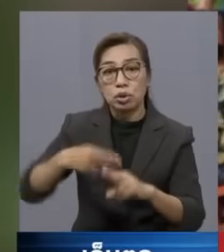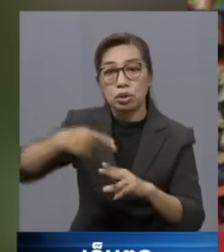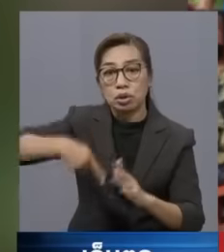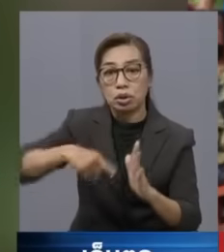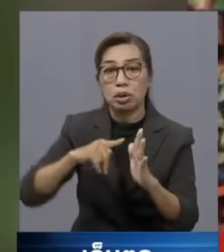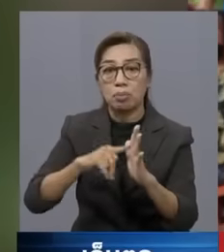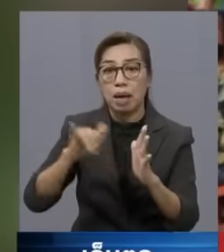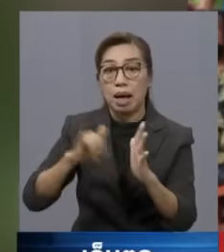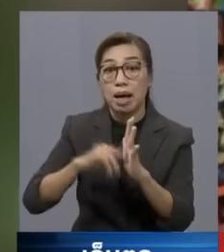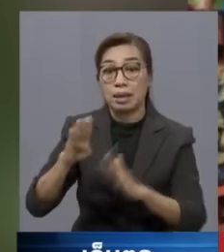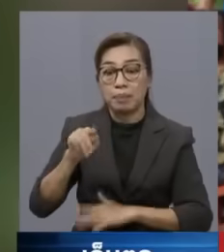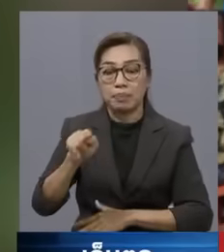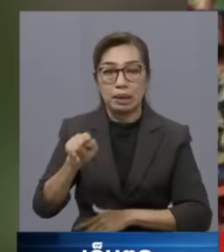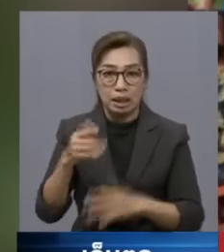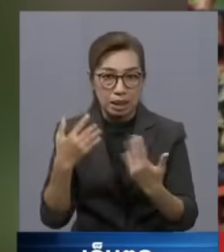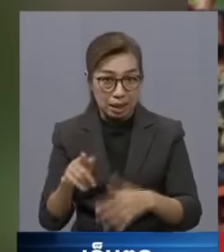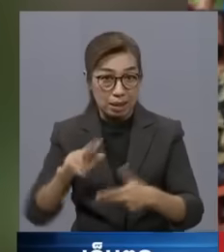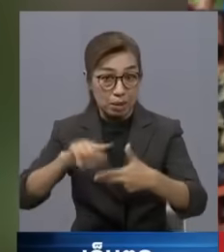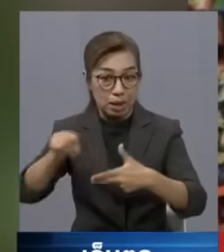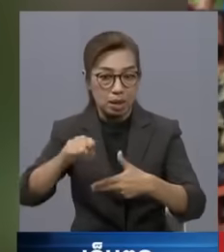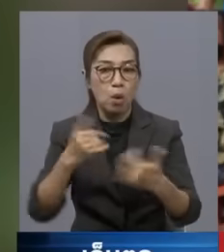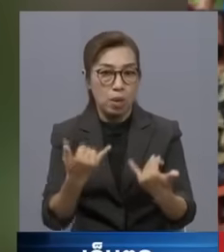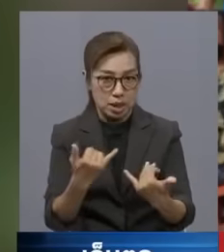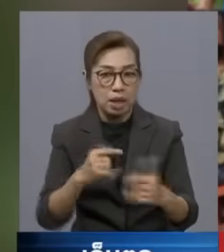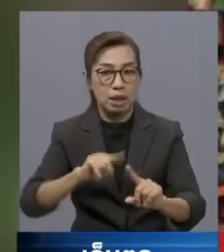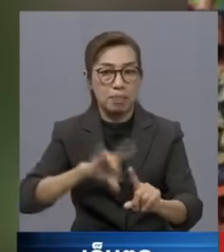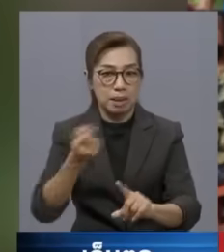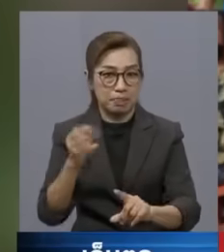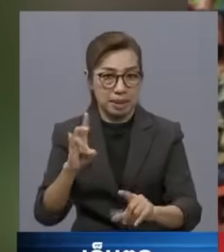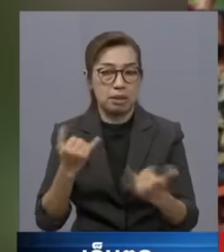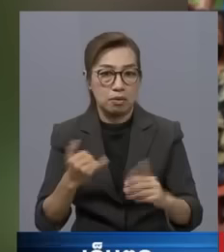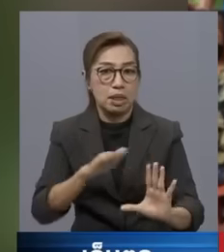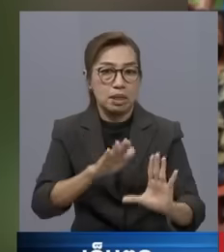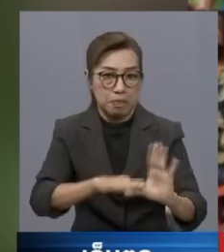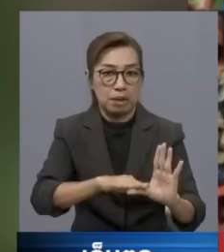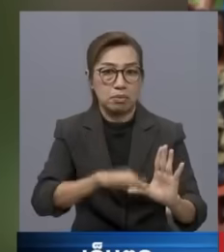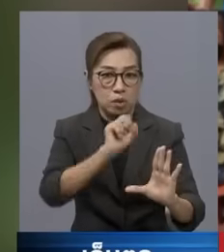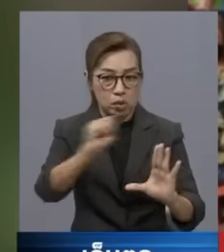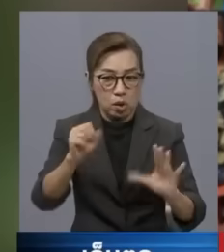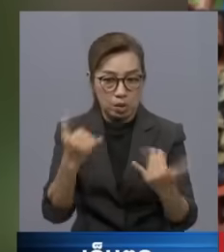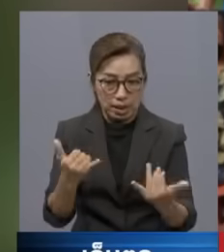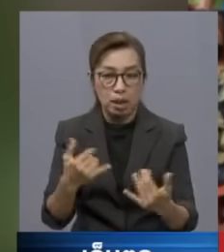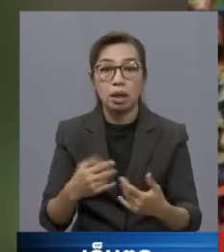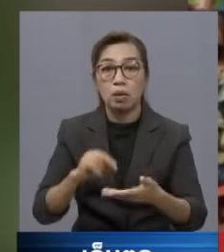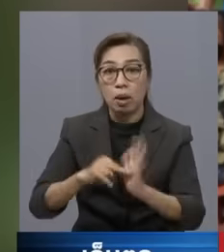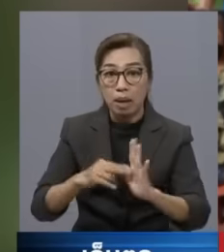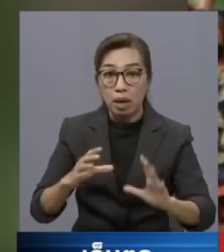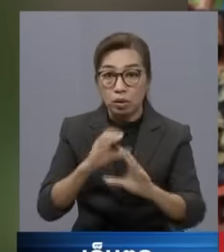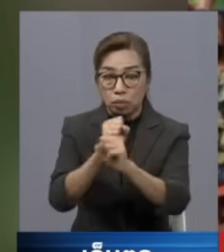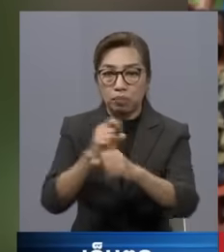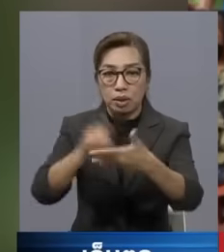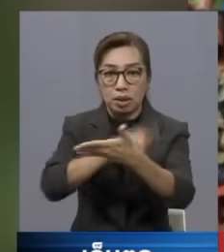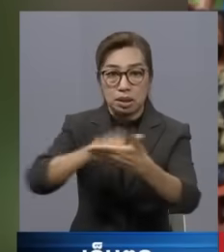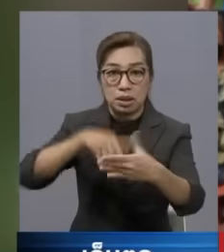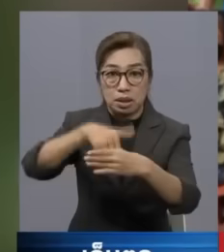จะไปสมัครรับเลือกตั้งในวันนี้นะครับ 17สิงหาคมเพราะฉะนั้นเนี่ยตอนนี้ผู้ที่ลงเลือกตั้งเก่าลง